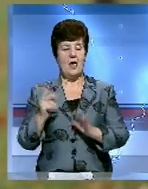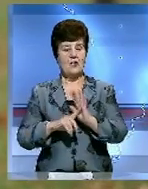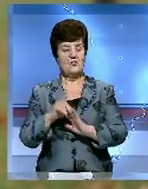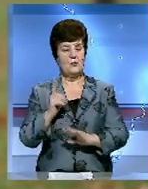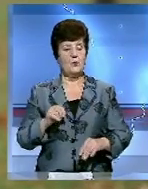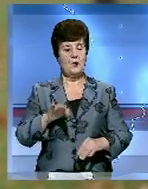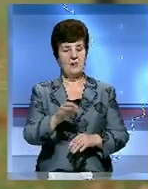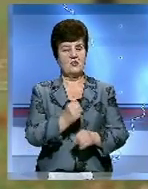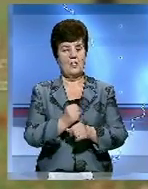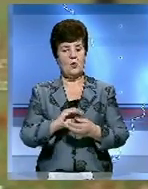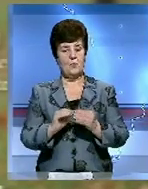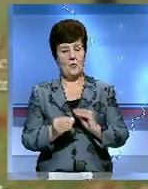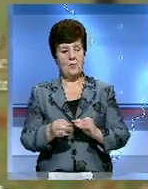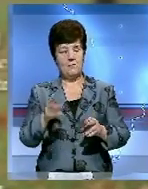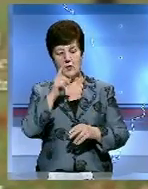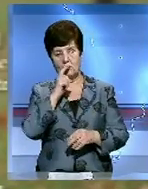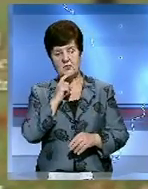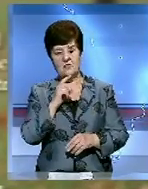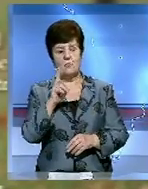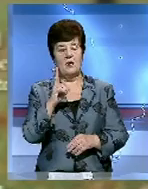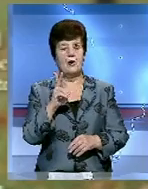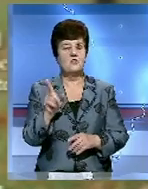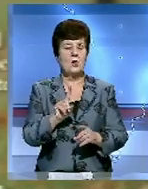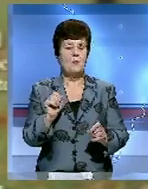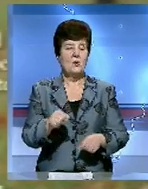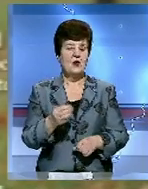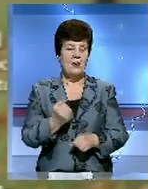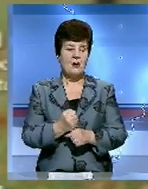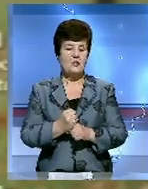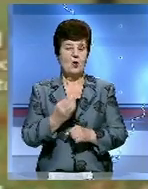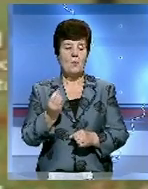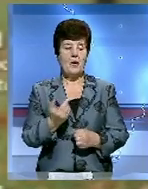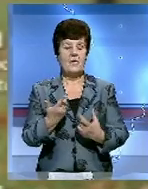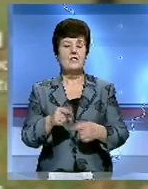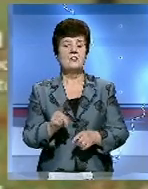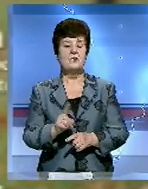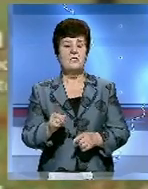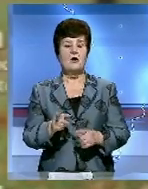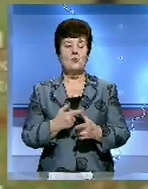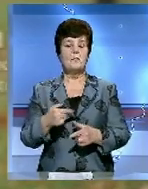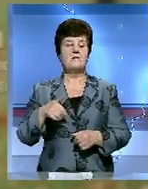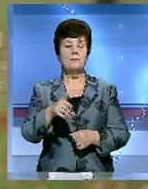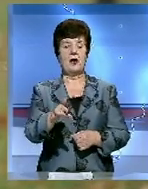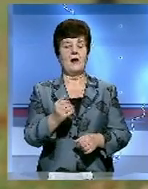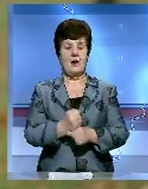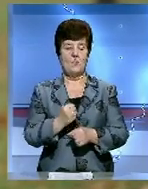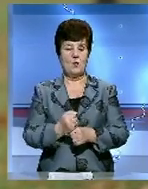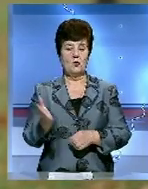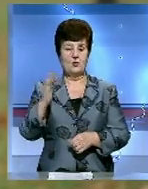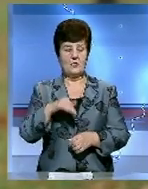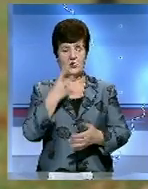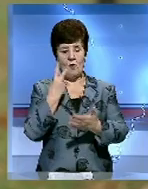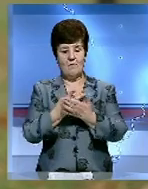lucru pentru că nu înțelegeau încă ce pot face cu banii și de ce anume trebuie să meargă la muncă. Dar după ce au văzut